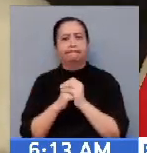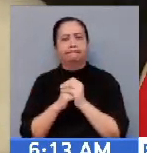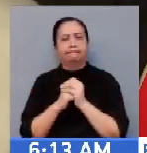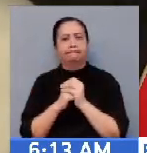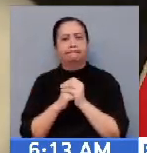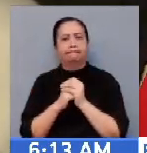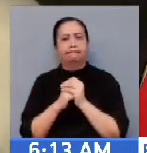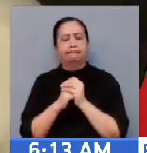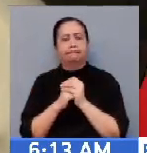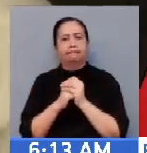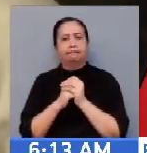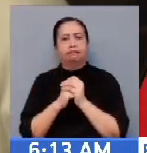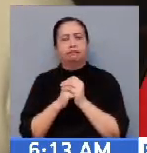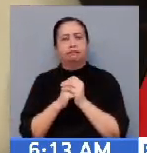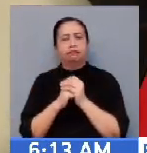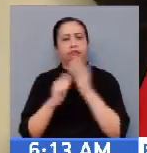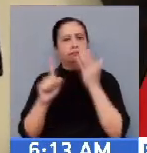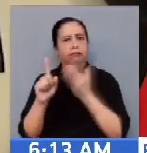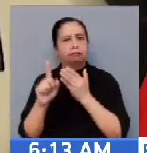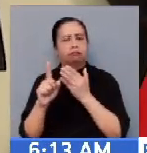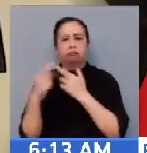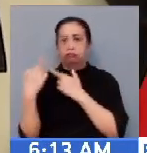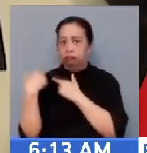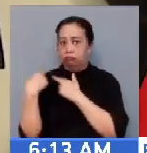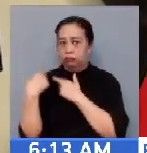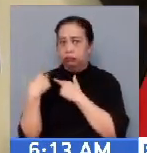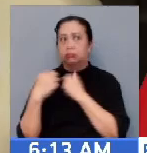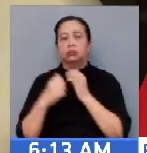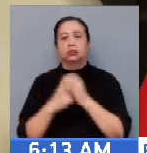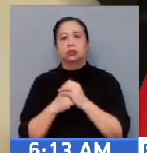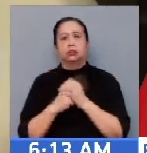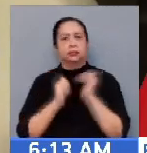pagiging responsable, artista,